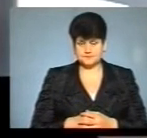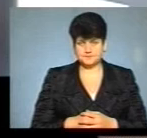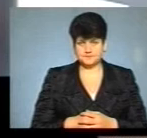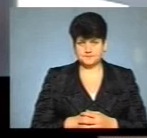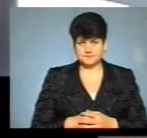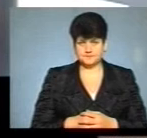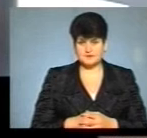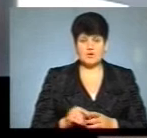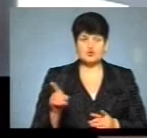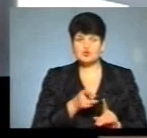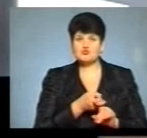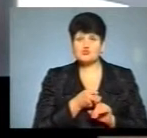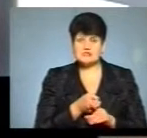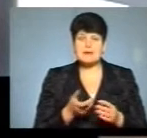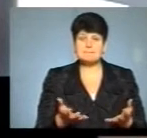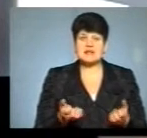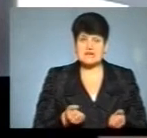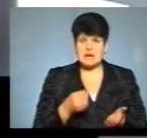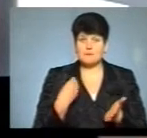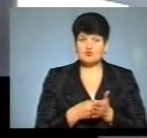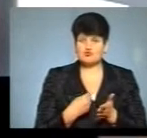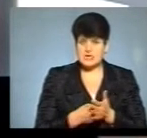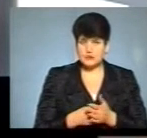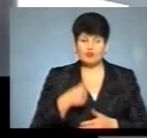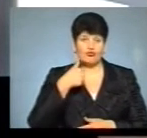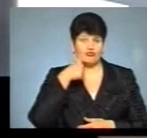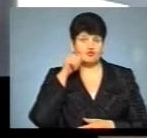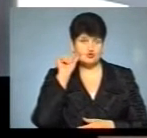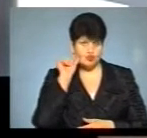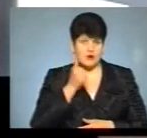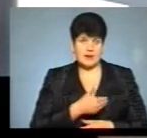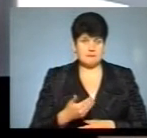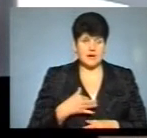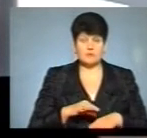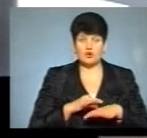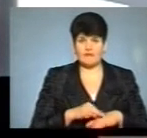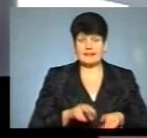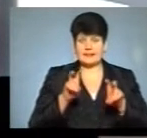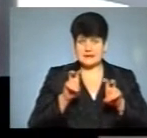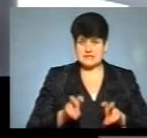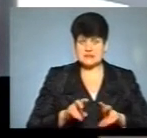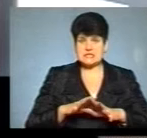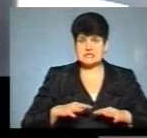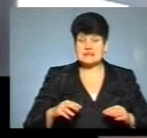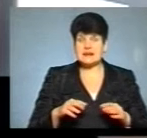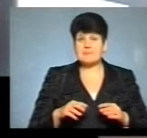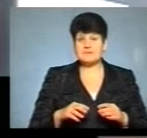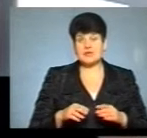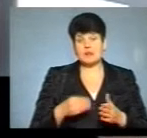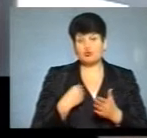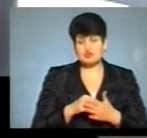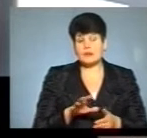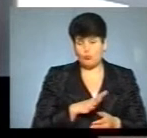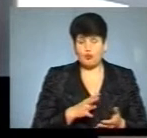що стосується прийняття бюджету, то вчора ми провели засідання пленарне, і бюджет був